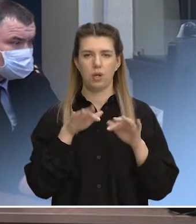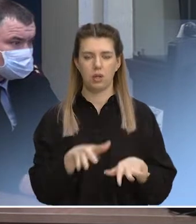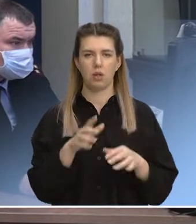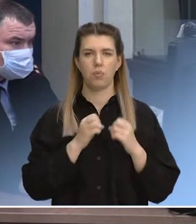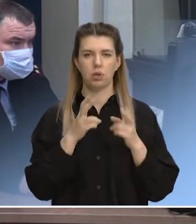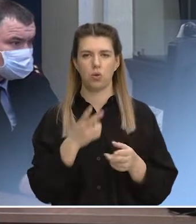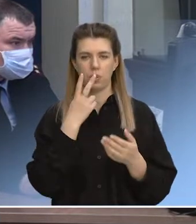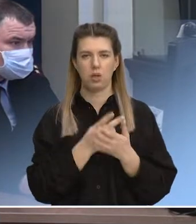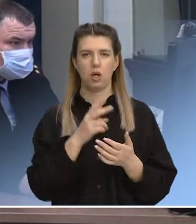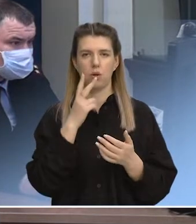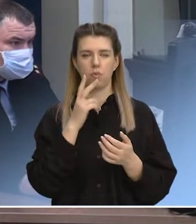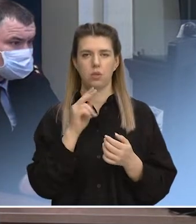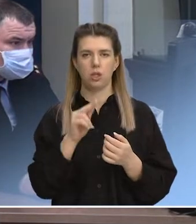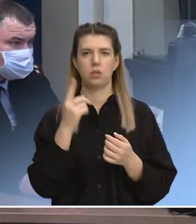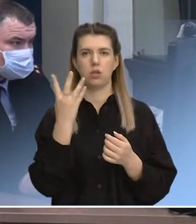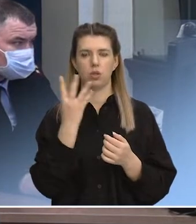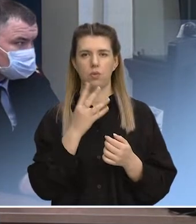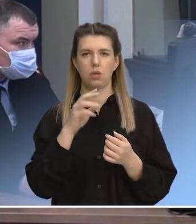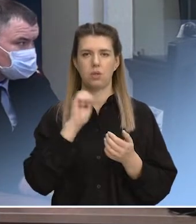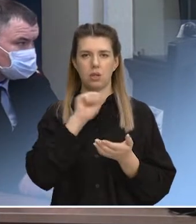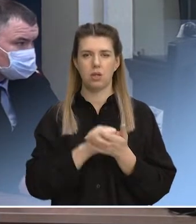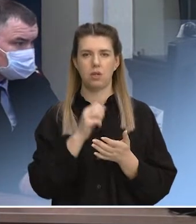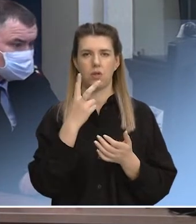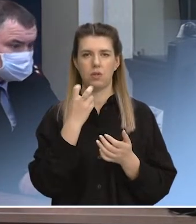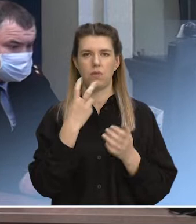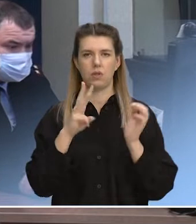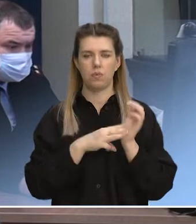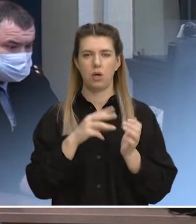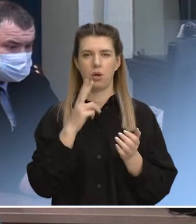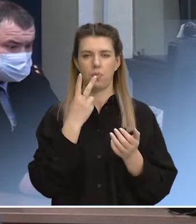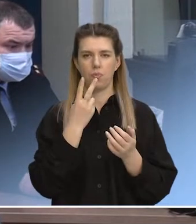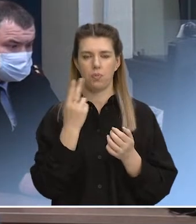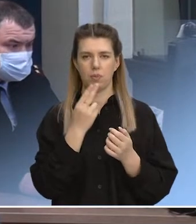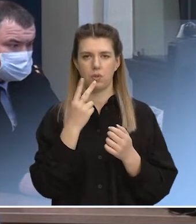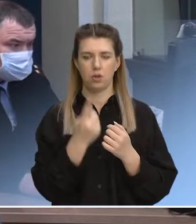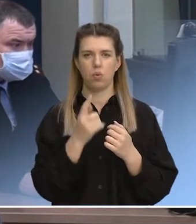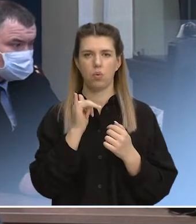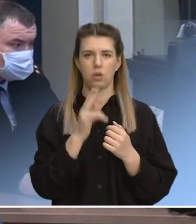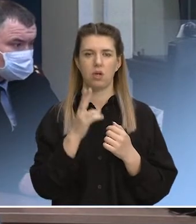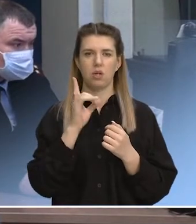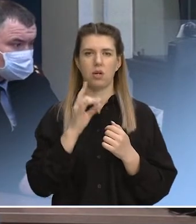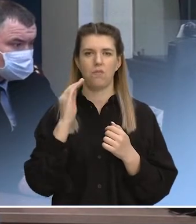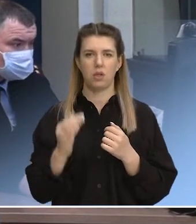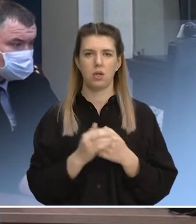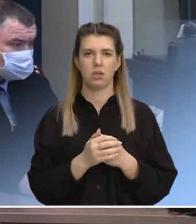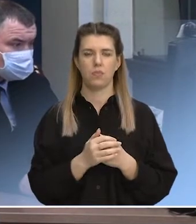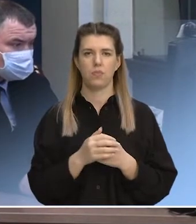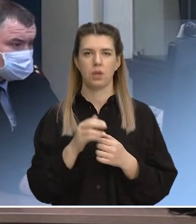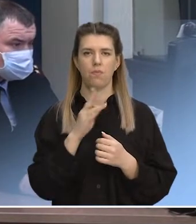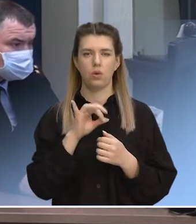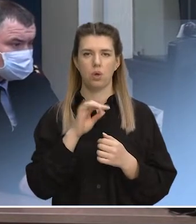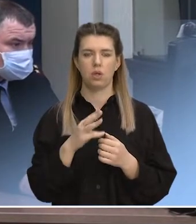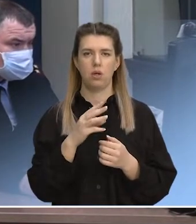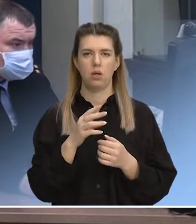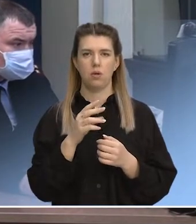по признакам преступления, предусмотренного частью 4 статьи 228 примечания 1 Уголовного кодекса Российской Федерации.